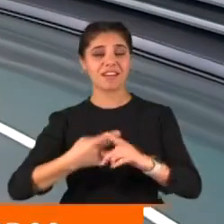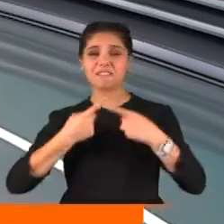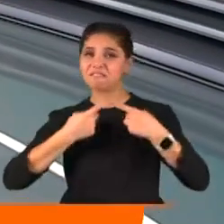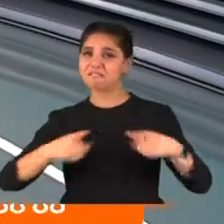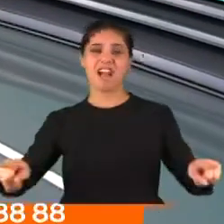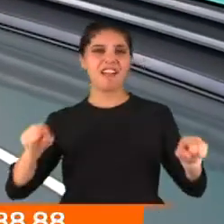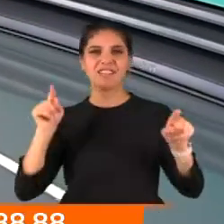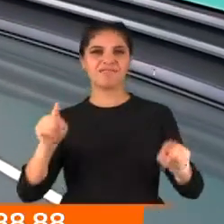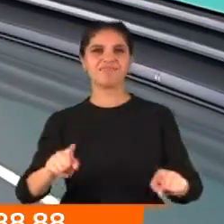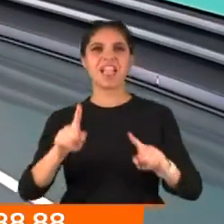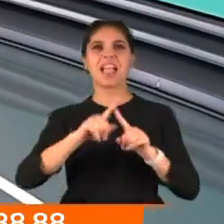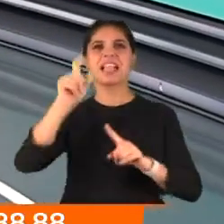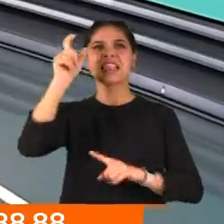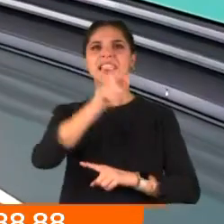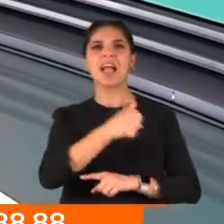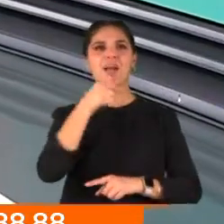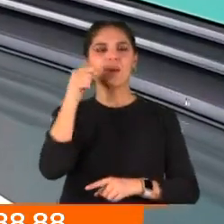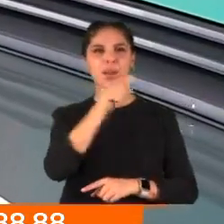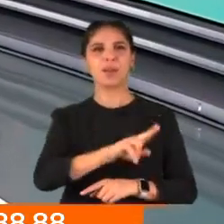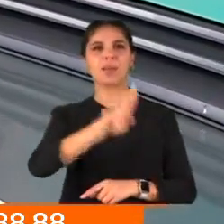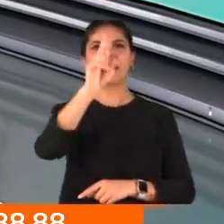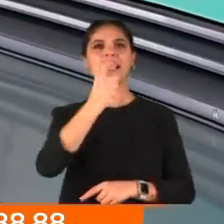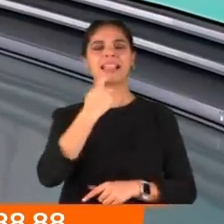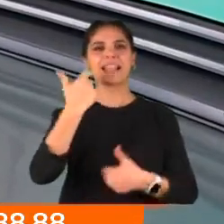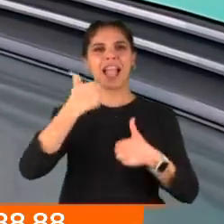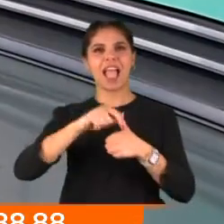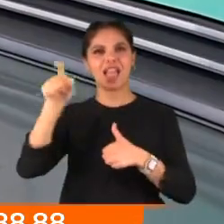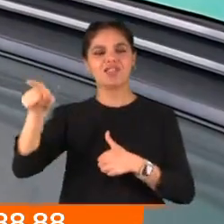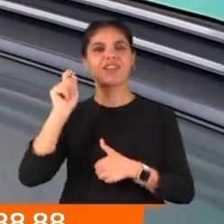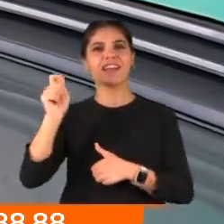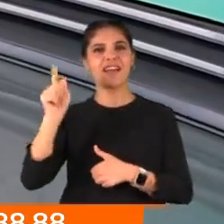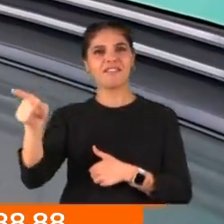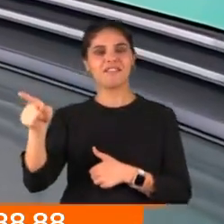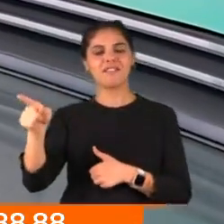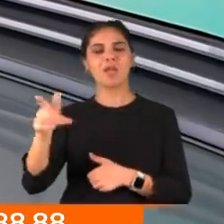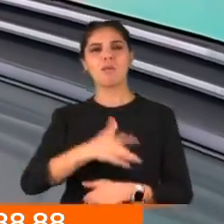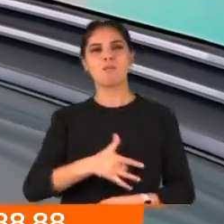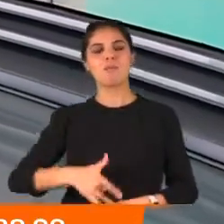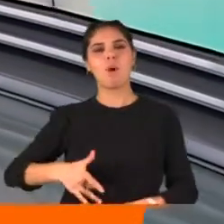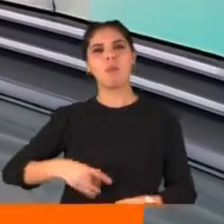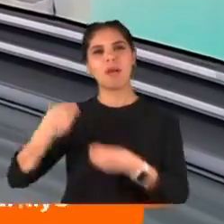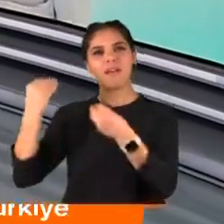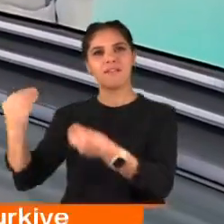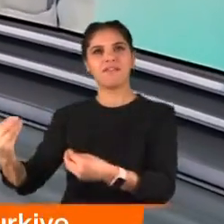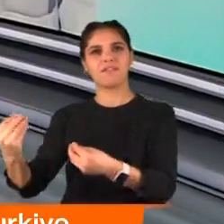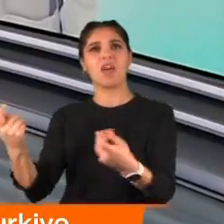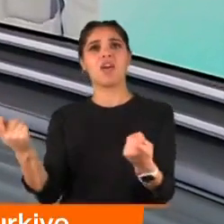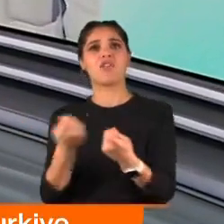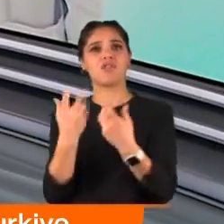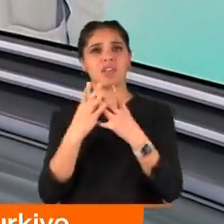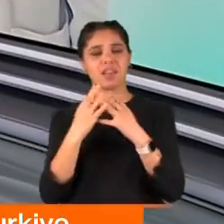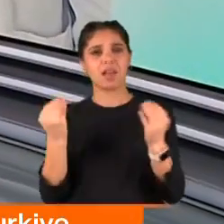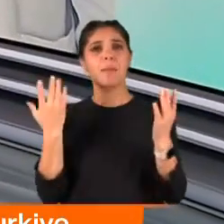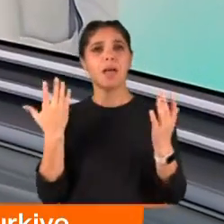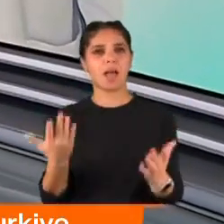tersi yönde Tahir Demirci 7 yıllık kayınvalidesine böbreğini verdi Hatta bu süreçte işini de kaybetti ama